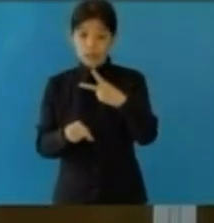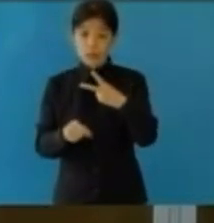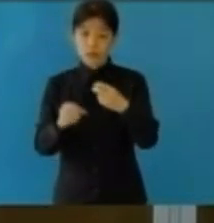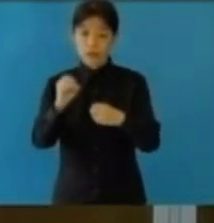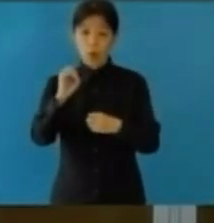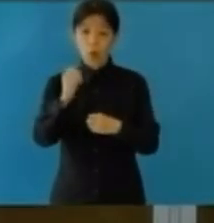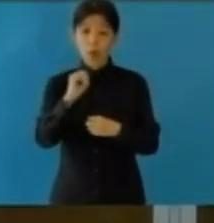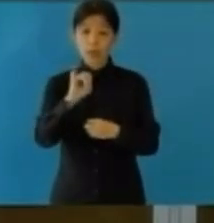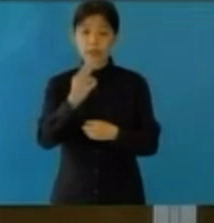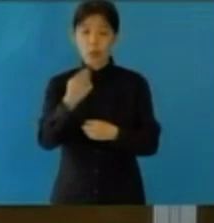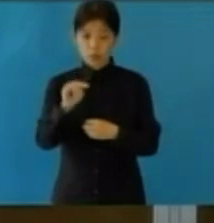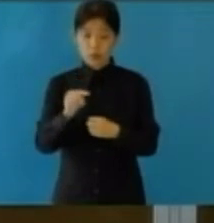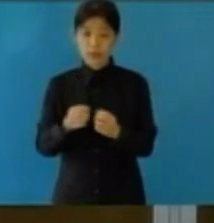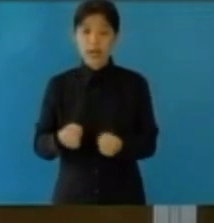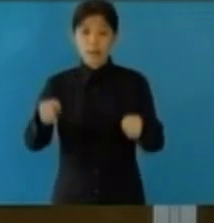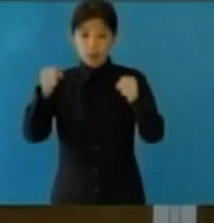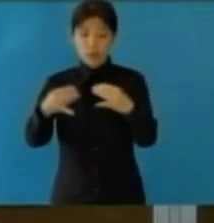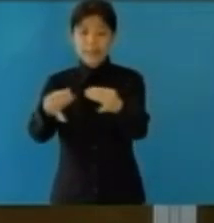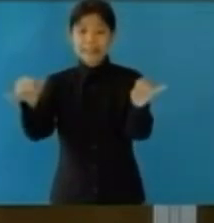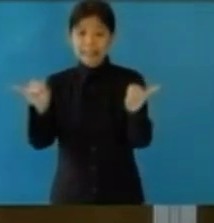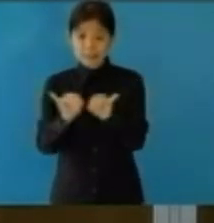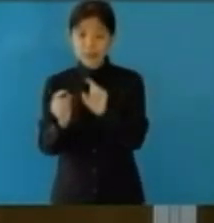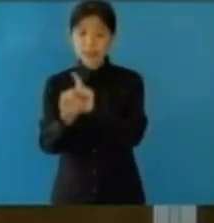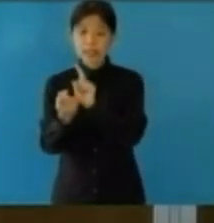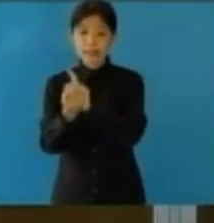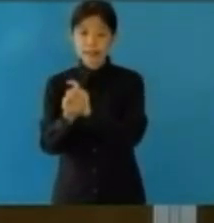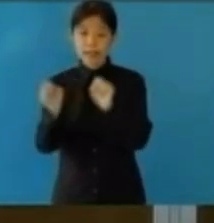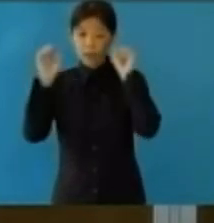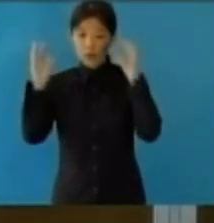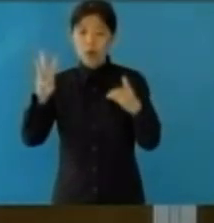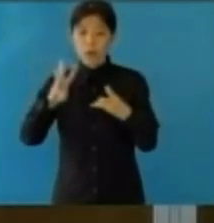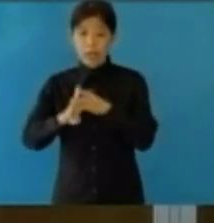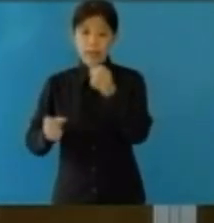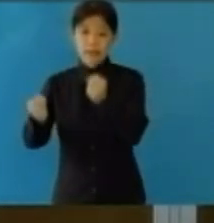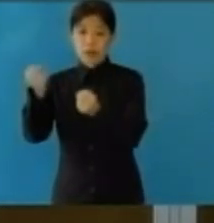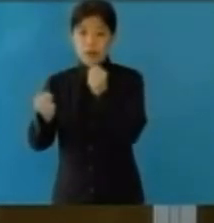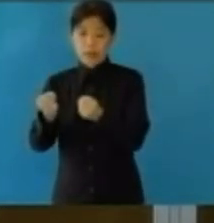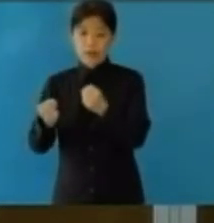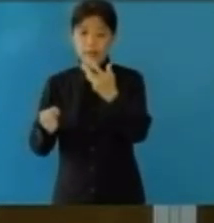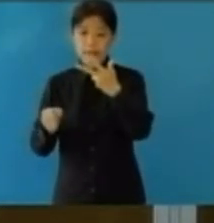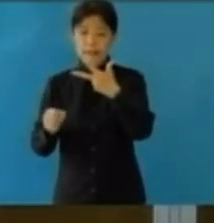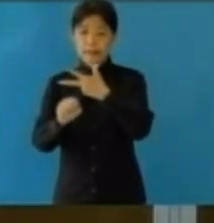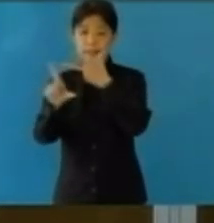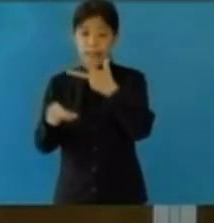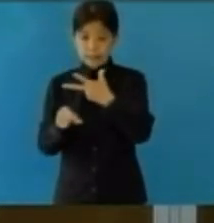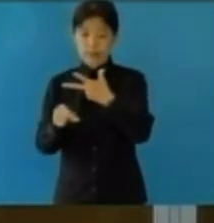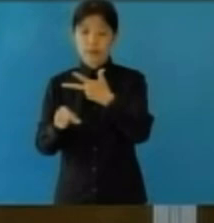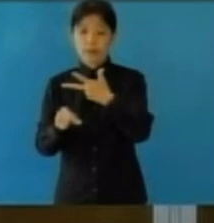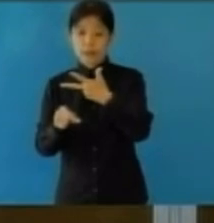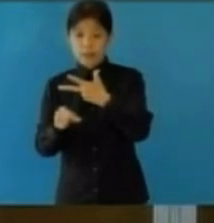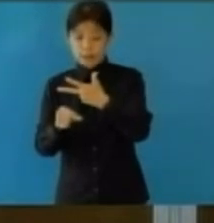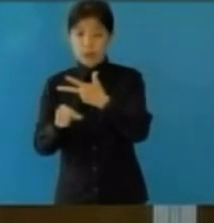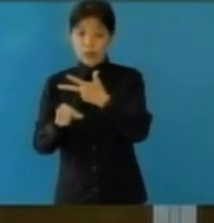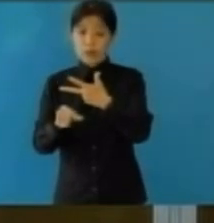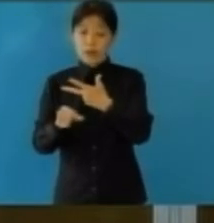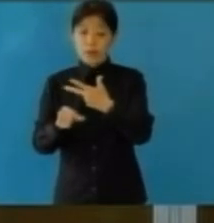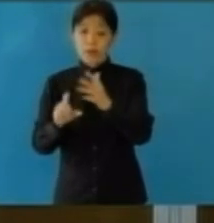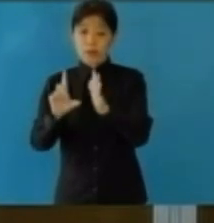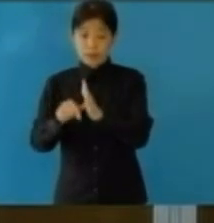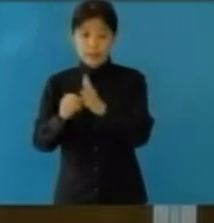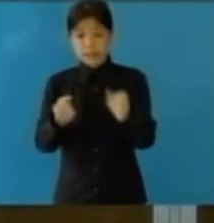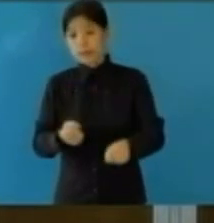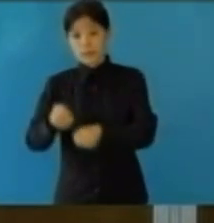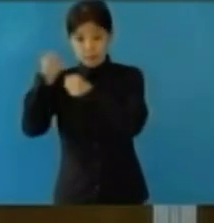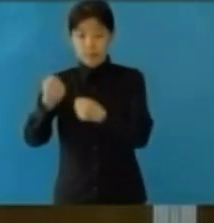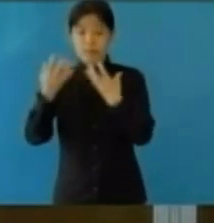参加していただいたチームにつきまして、まずトヨタ自動車は、7月に開催されました都市対抗野球大会において優勝をされ